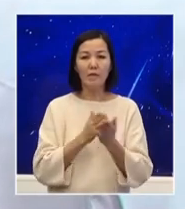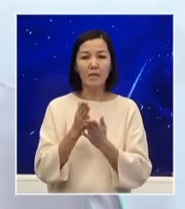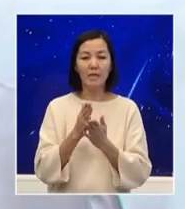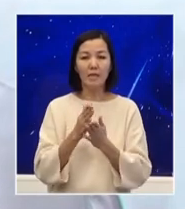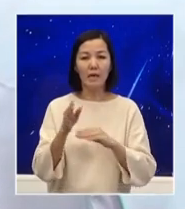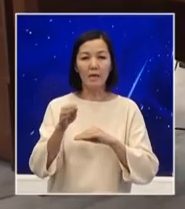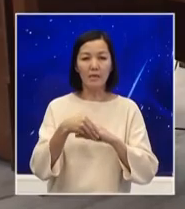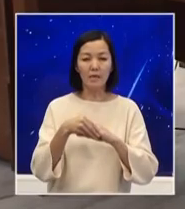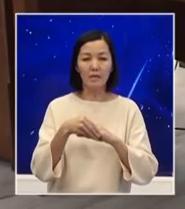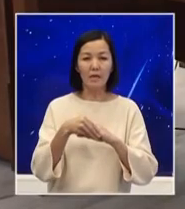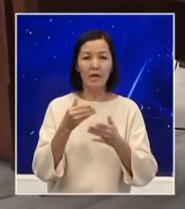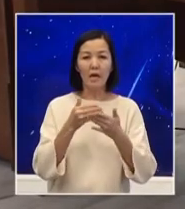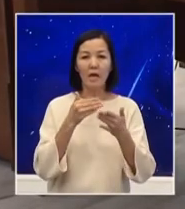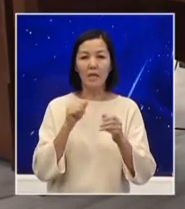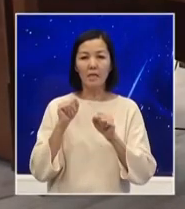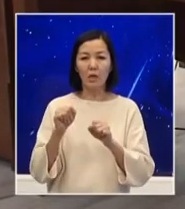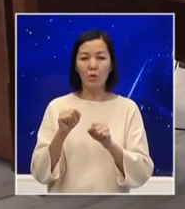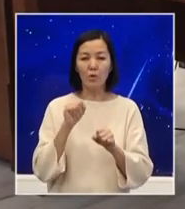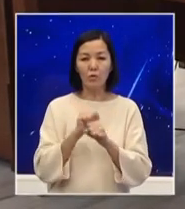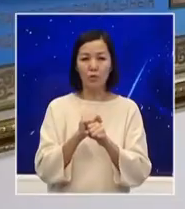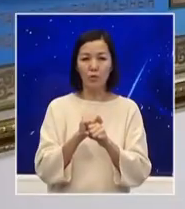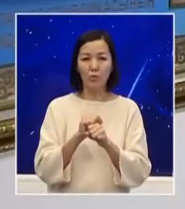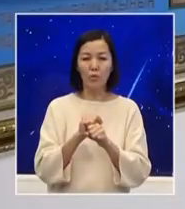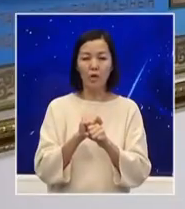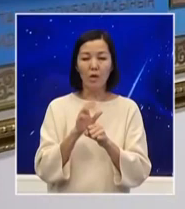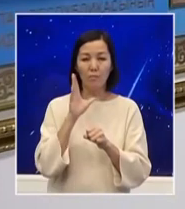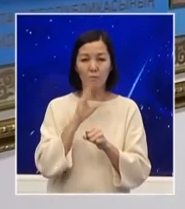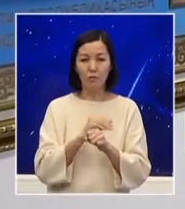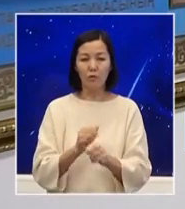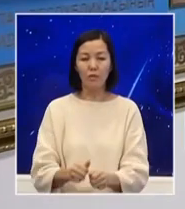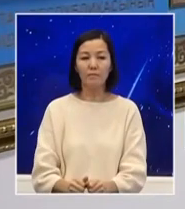бармақ басты көз қыстылықтың алдын алуға септігін тигізбек.